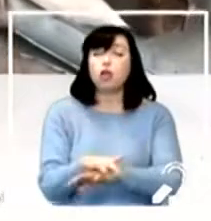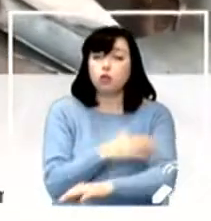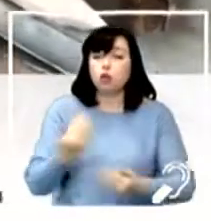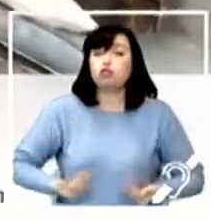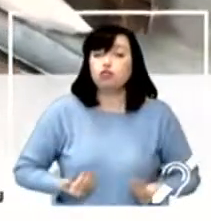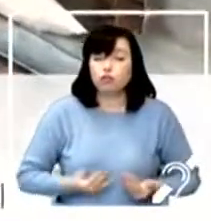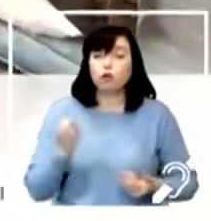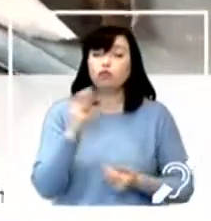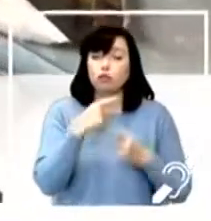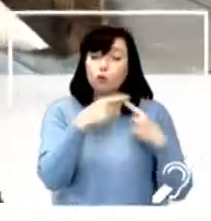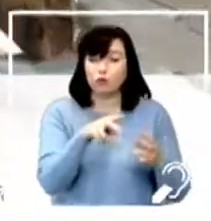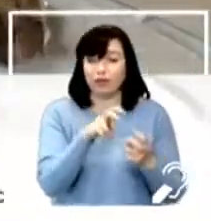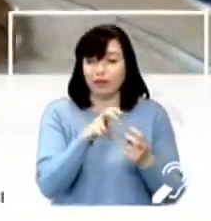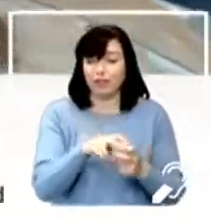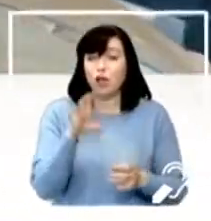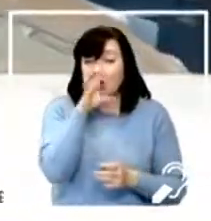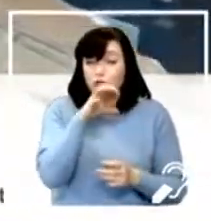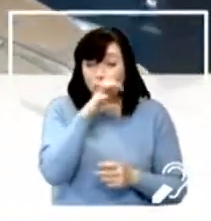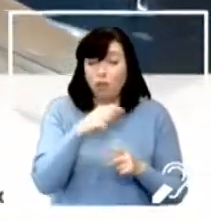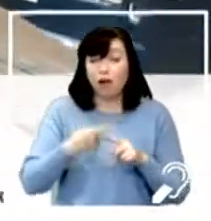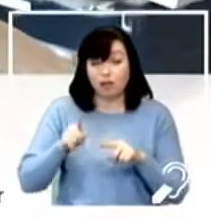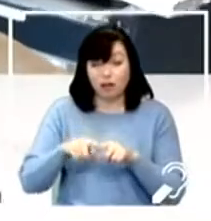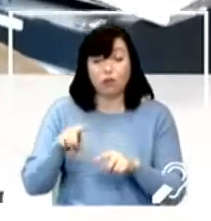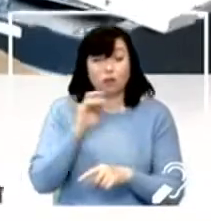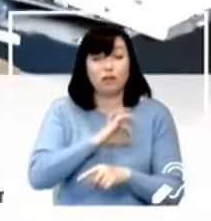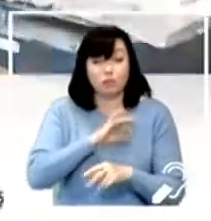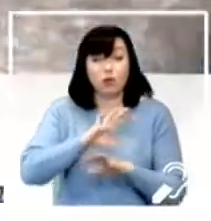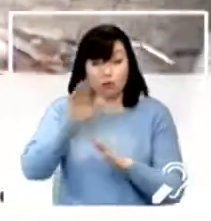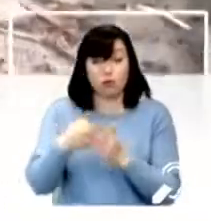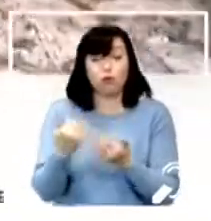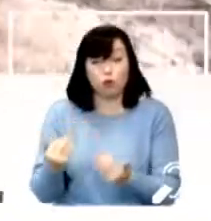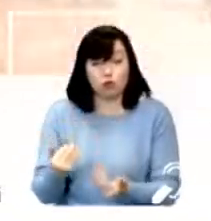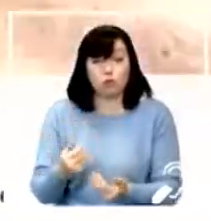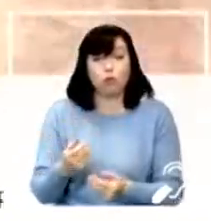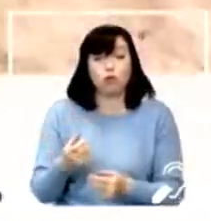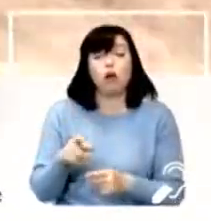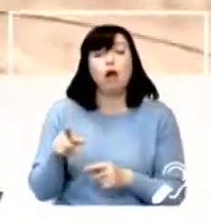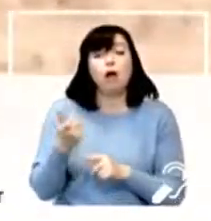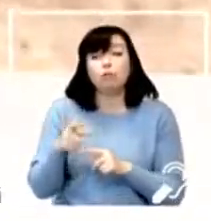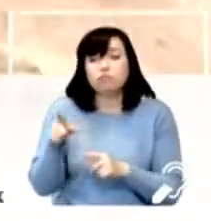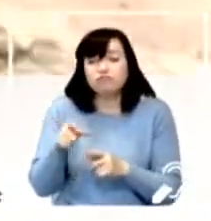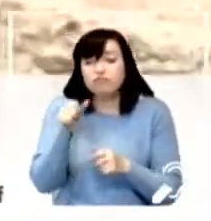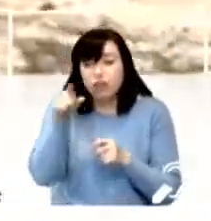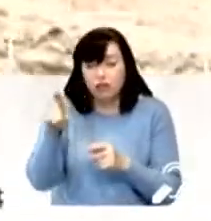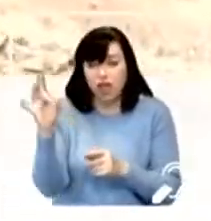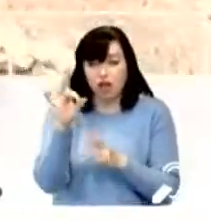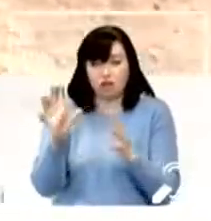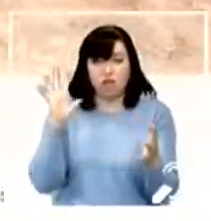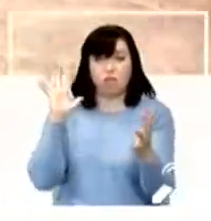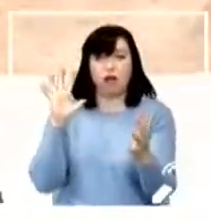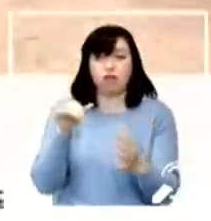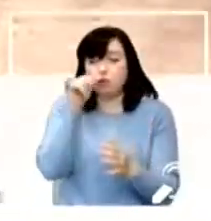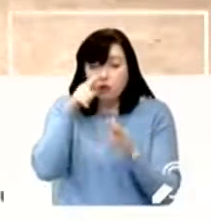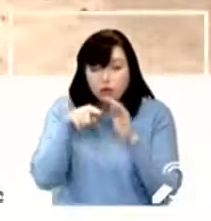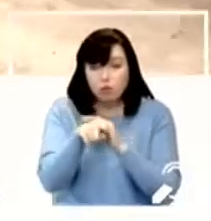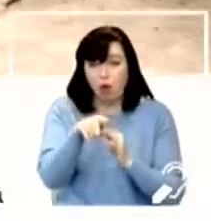sale comune. Câinii pe care echipele de salvare îi folosesc în continuare sunt de multe ori limitați de gabarit în operațiunile